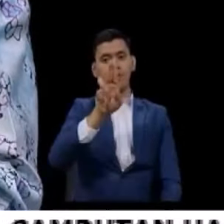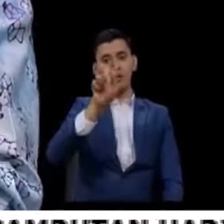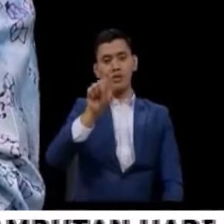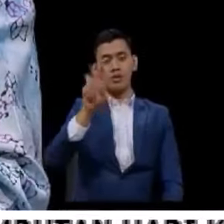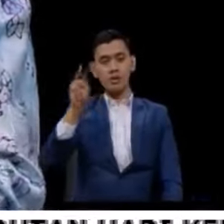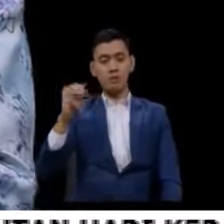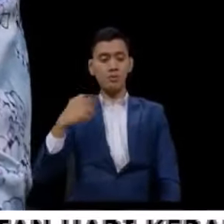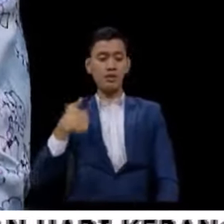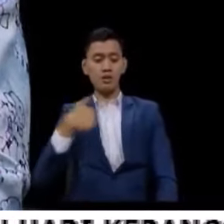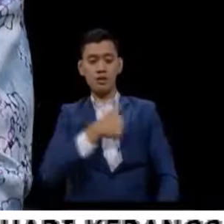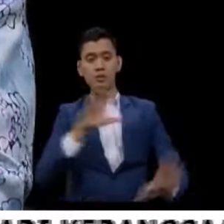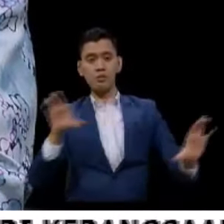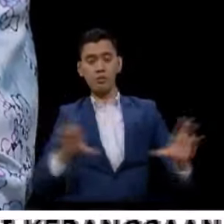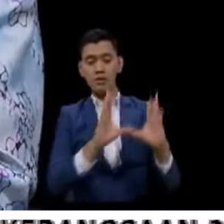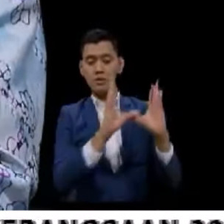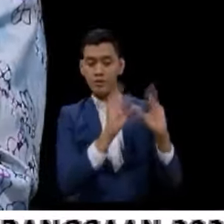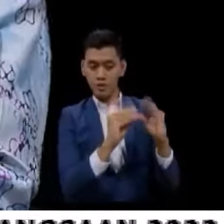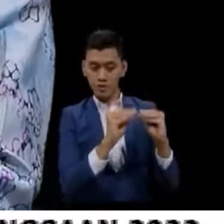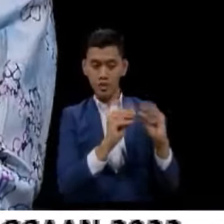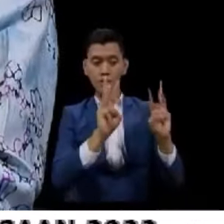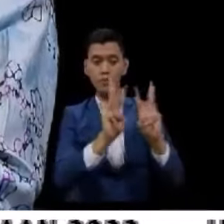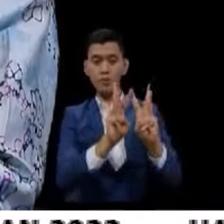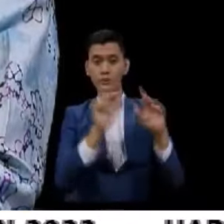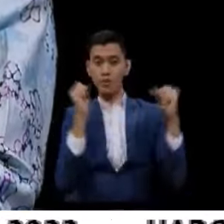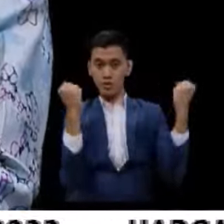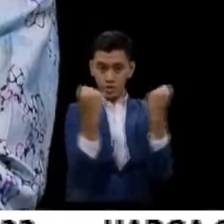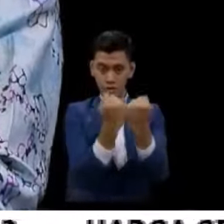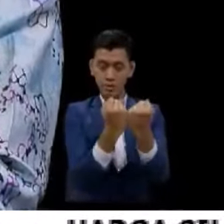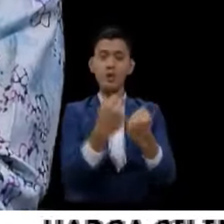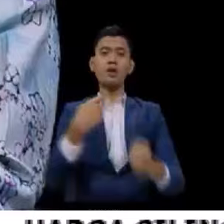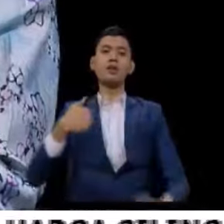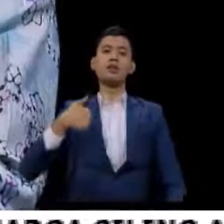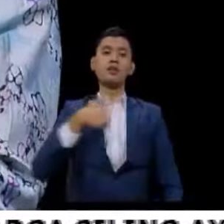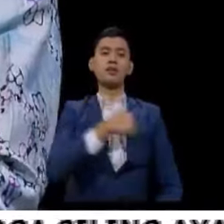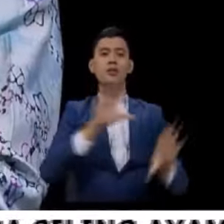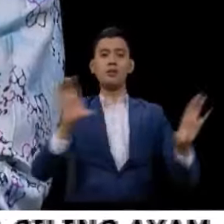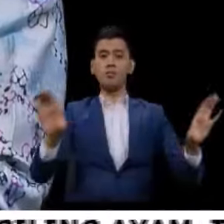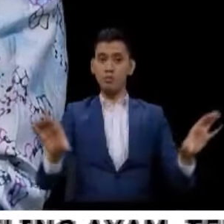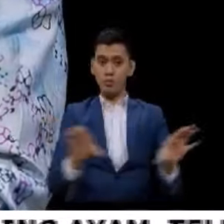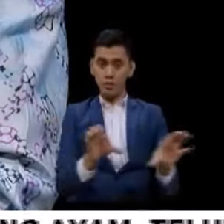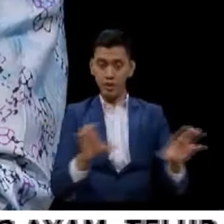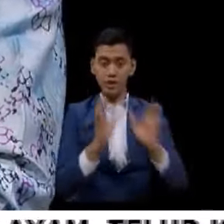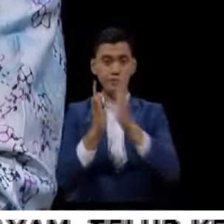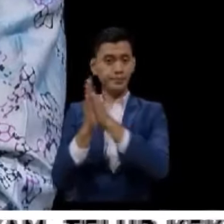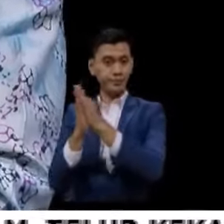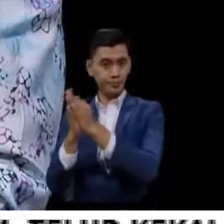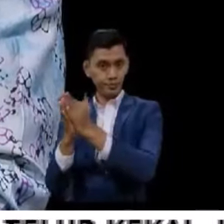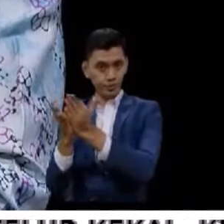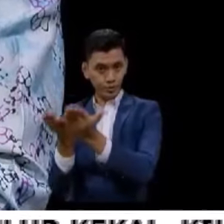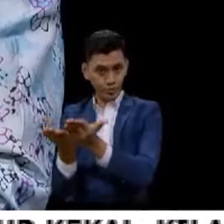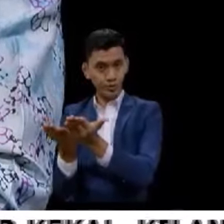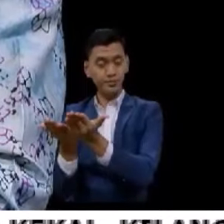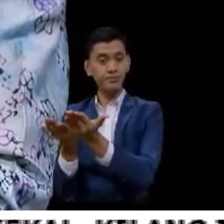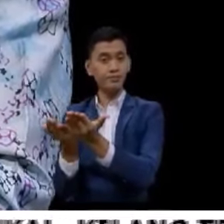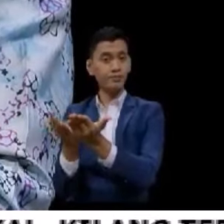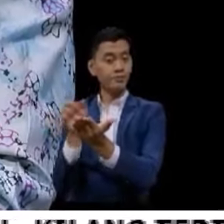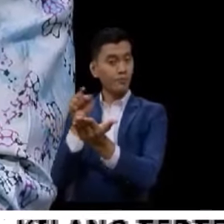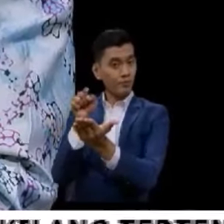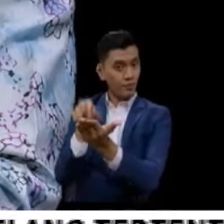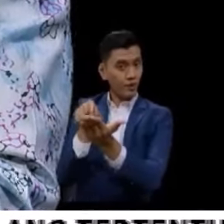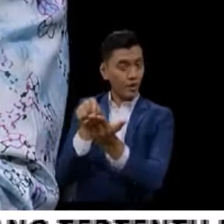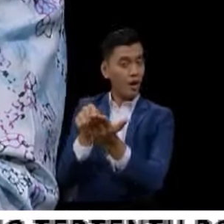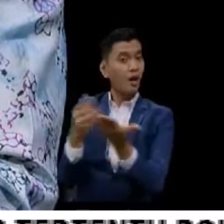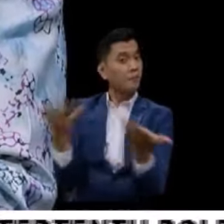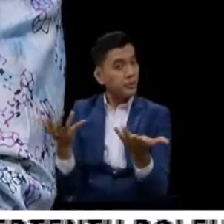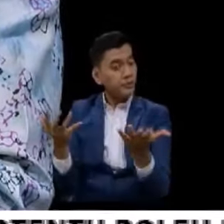setoran table bak bengkel dan telah menghasilkan satu bukulah yang bukunya tekandung